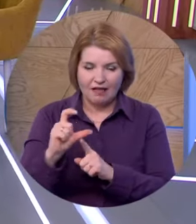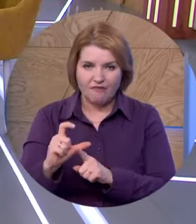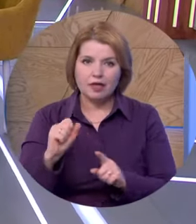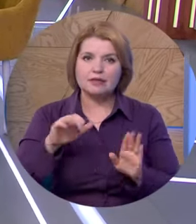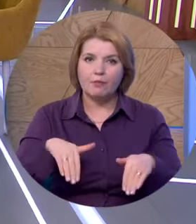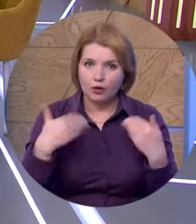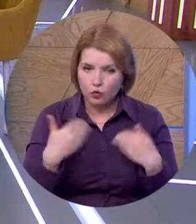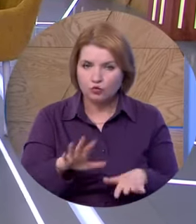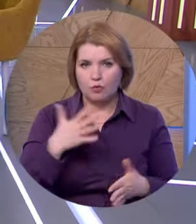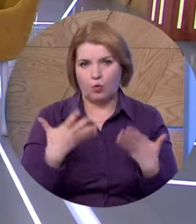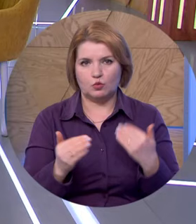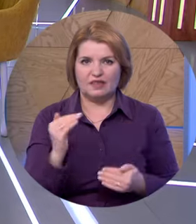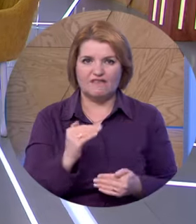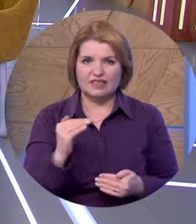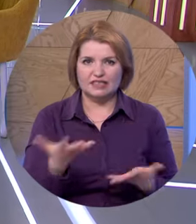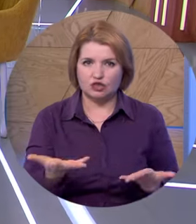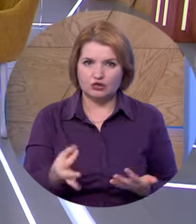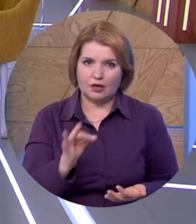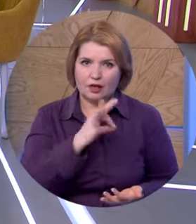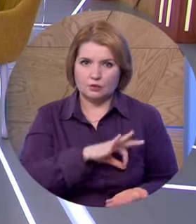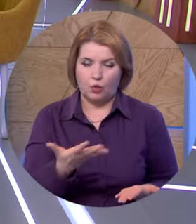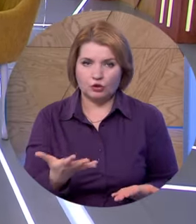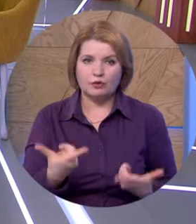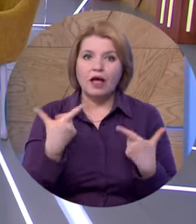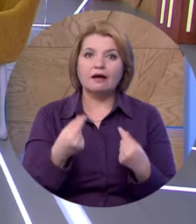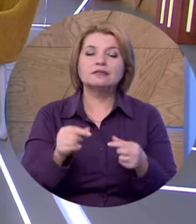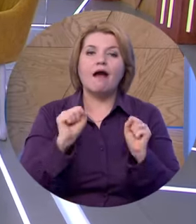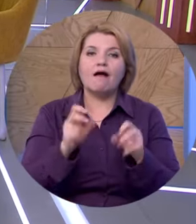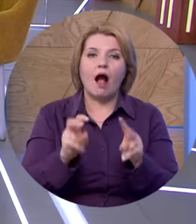и физической, вот как-то эту грань можно уловить и пресечь это?